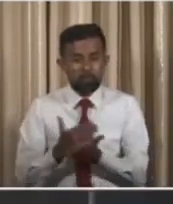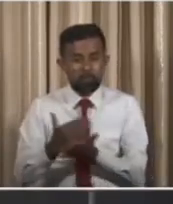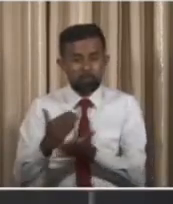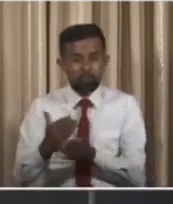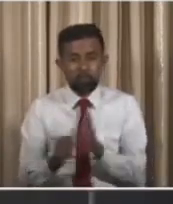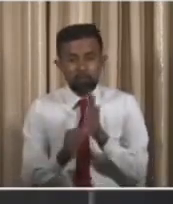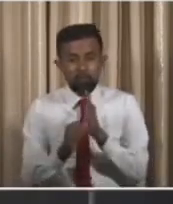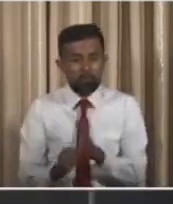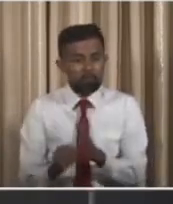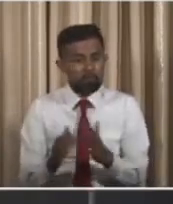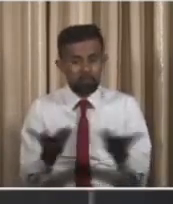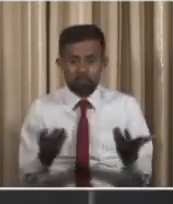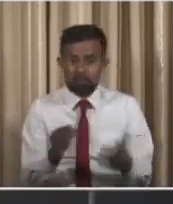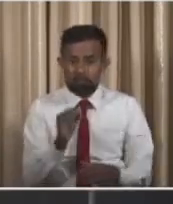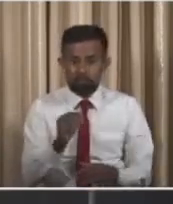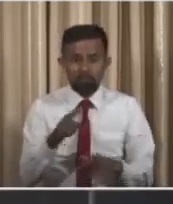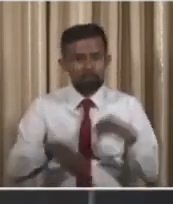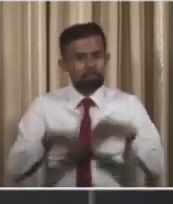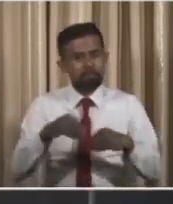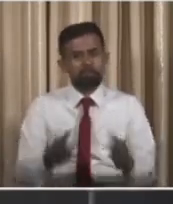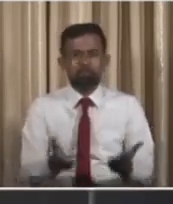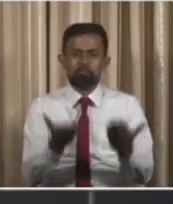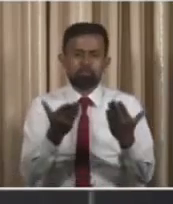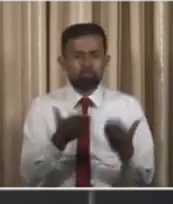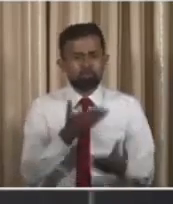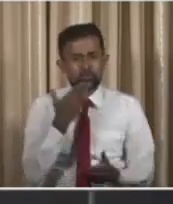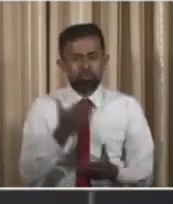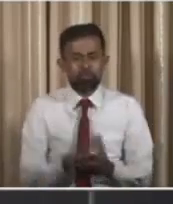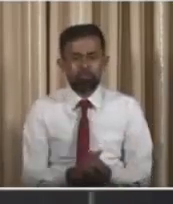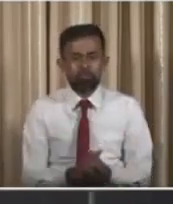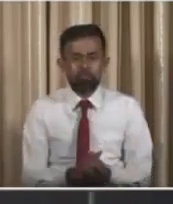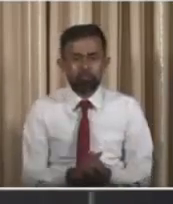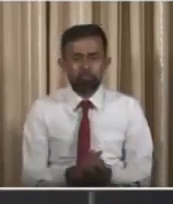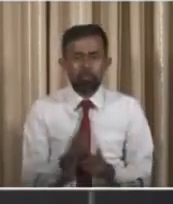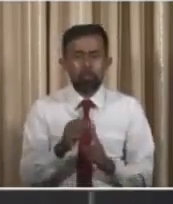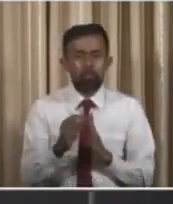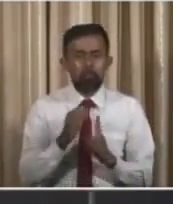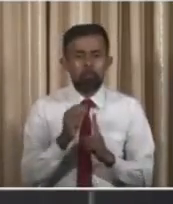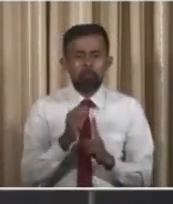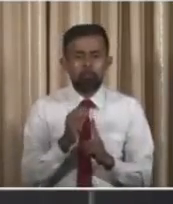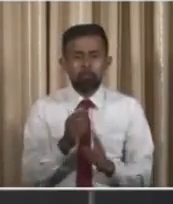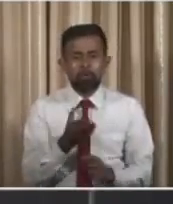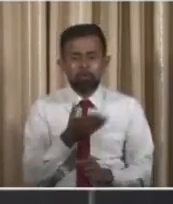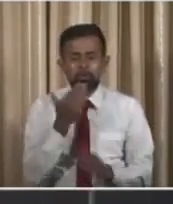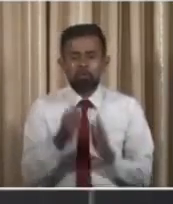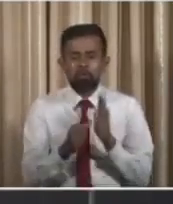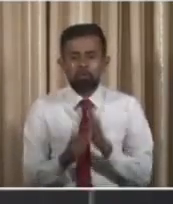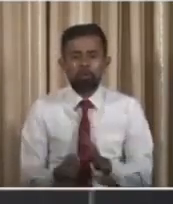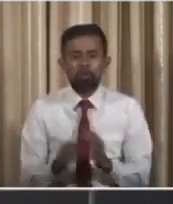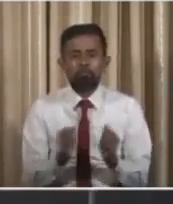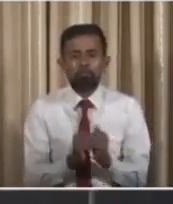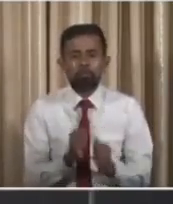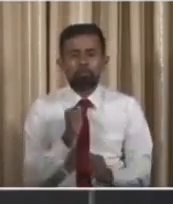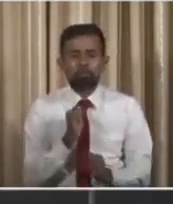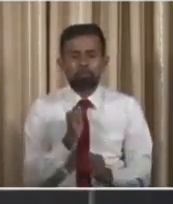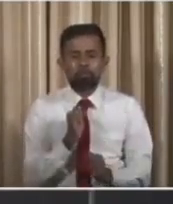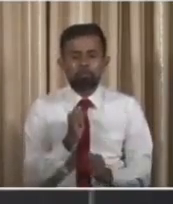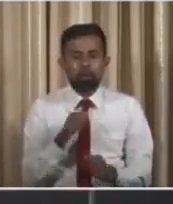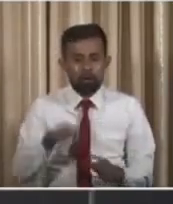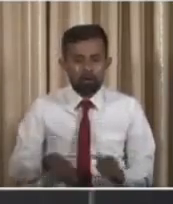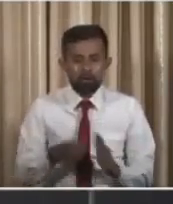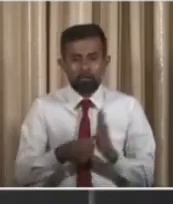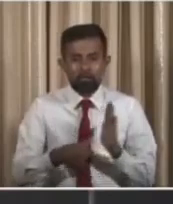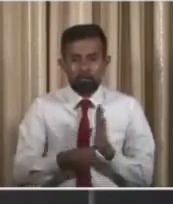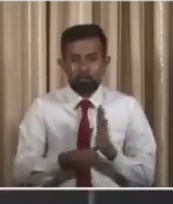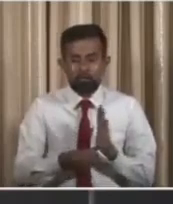kada kapal kere netang cantik dia no. Muka de parlimen tu yang kerana buluang kada kapal kerana beri. Ada me